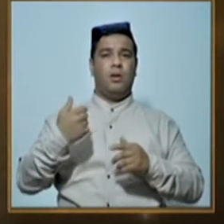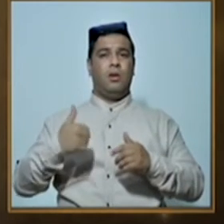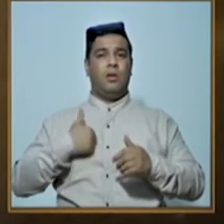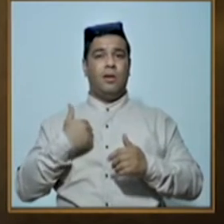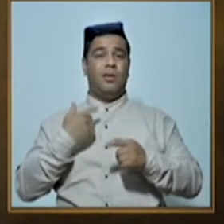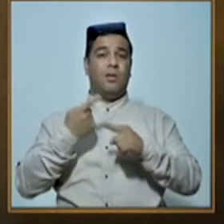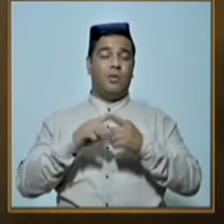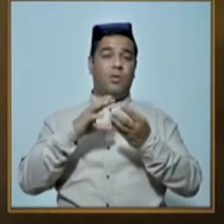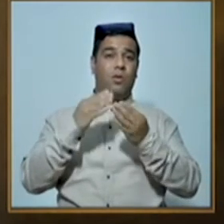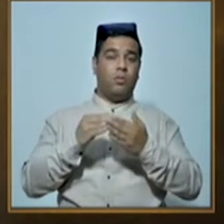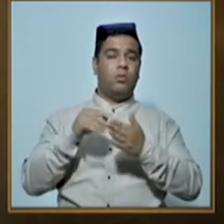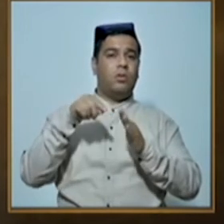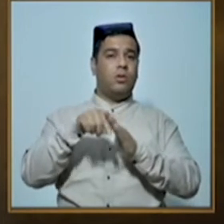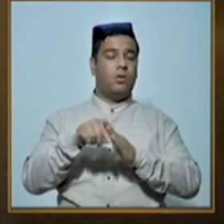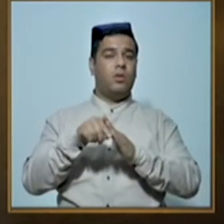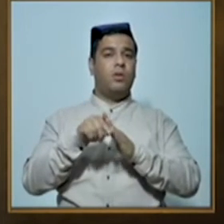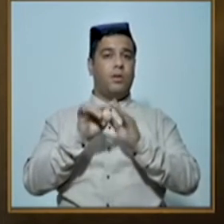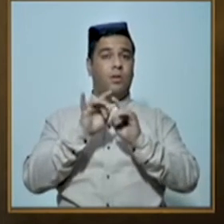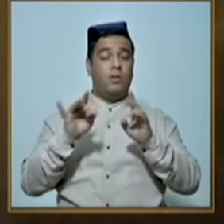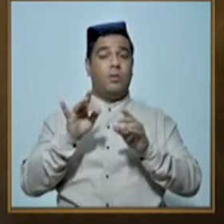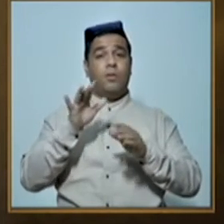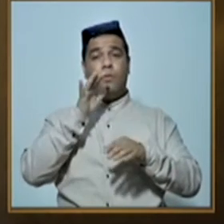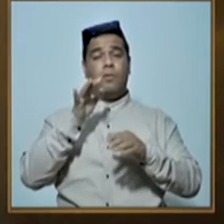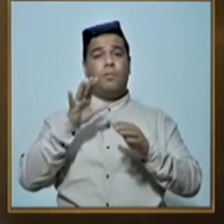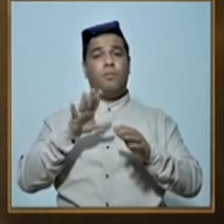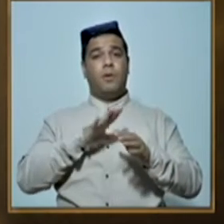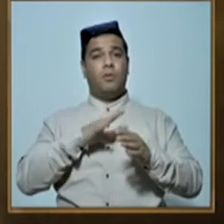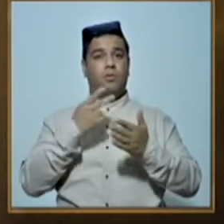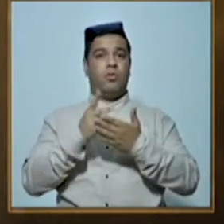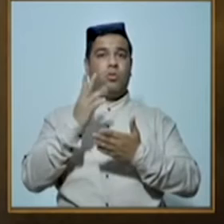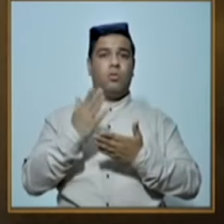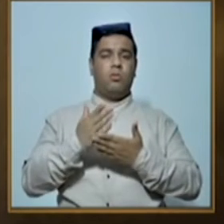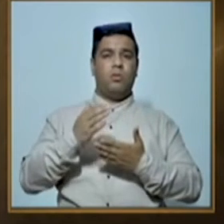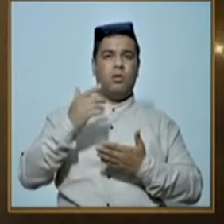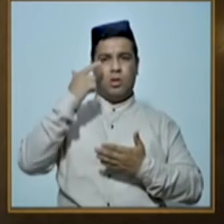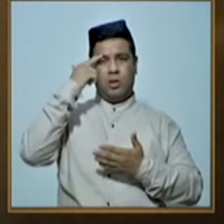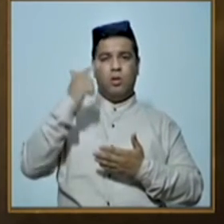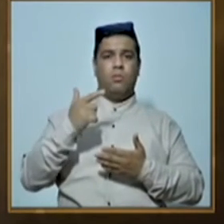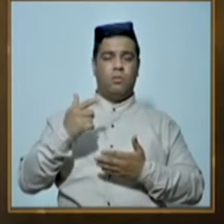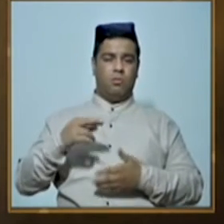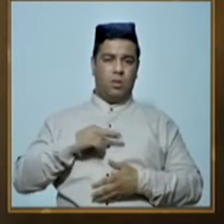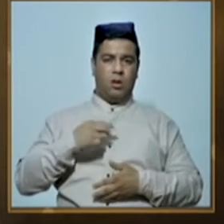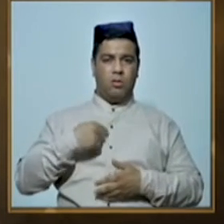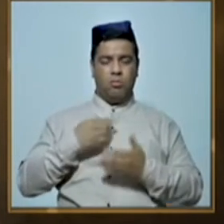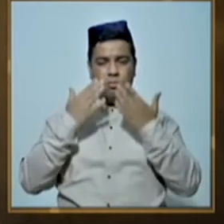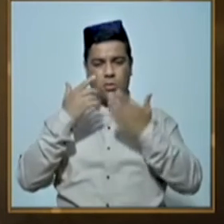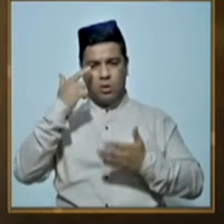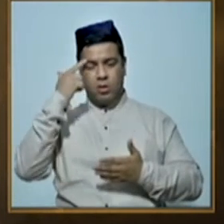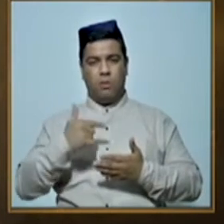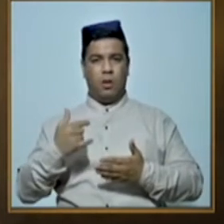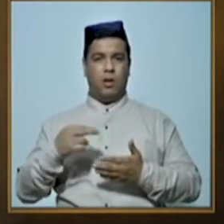sabablar bilan yuzaga chiqadi. Ba'zi vaqtda ilm tufayli manmanlik qilinadi. Agar ilmni egasi